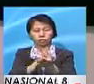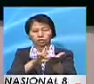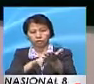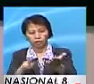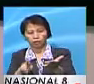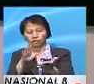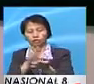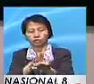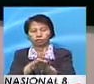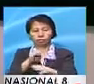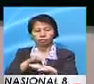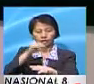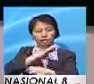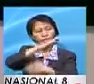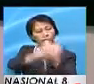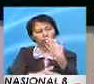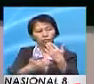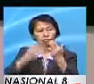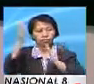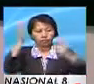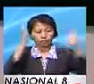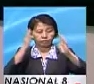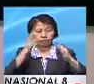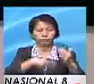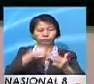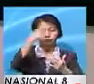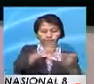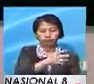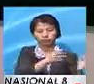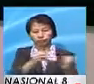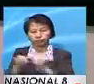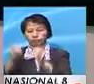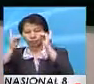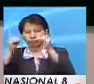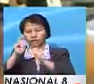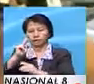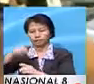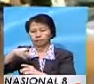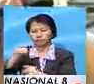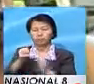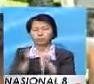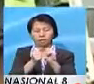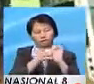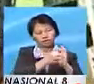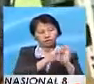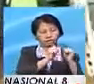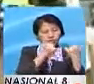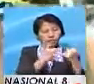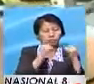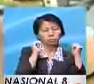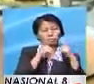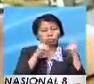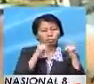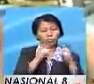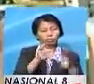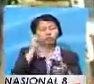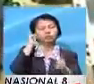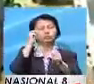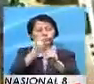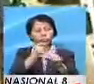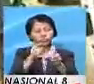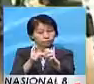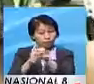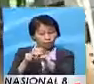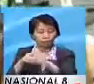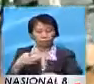dan menengah di seluruh negara program anjuran Kementerian Pendidikan Malaysia KPM dengan kerjasama sebuah Syarikat swasta itu bertujuan